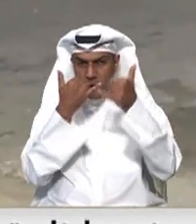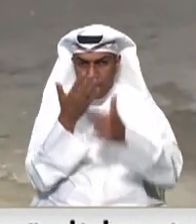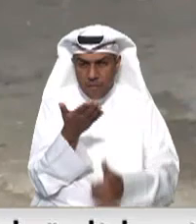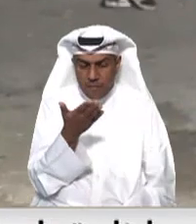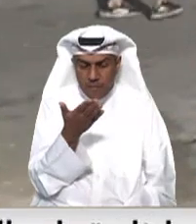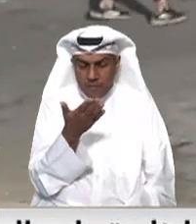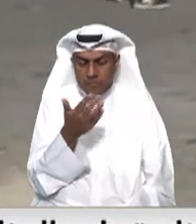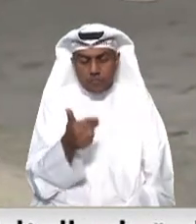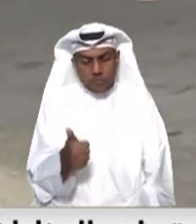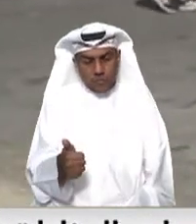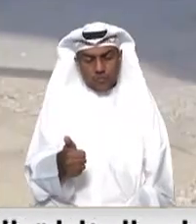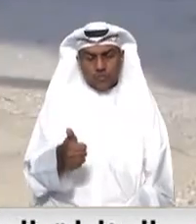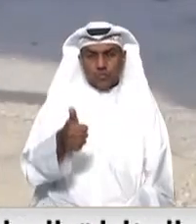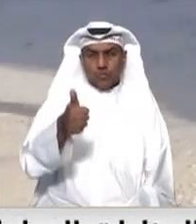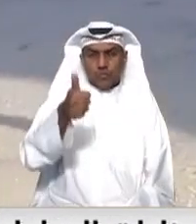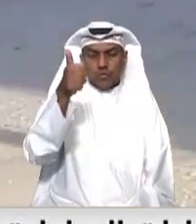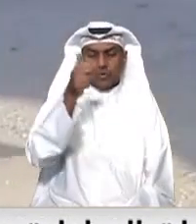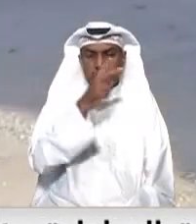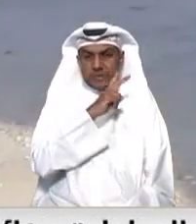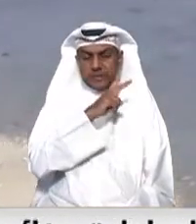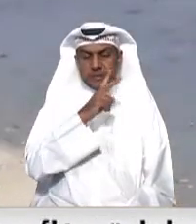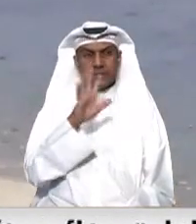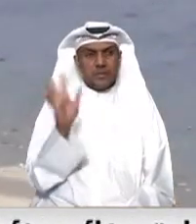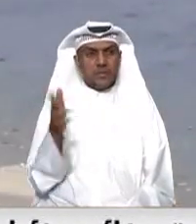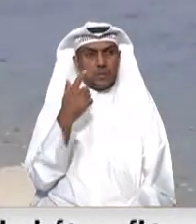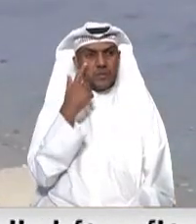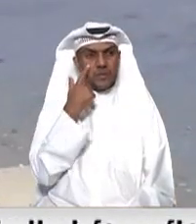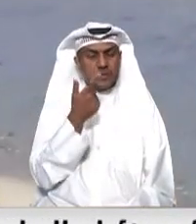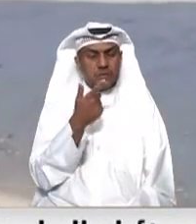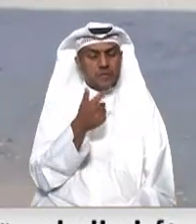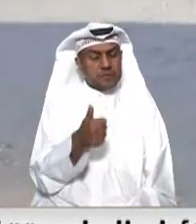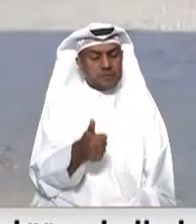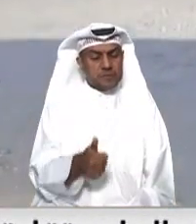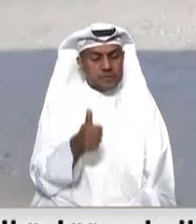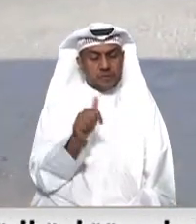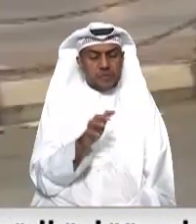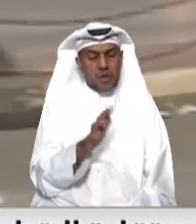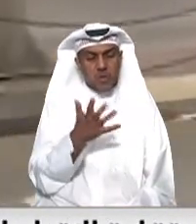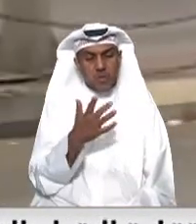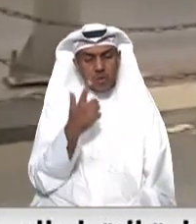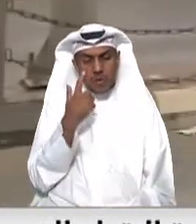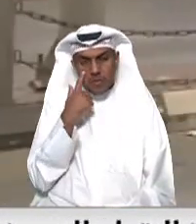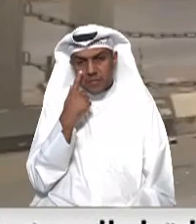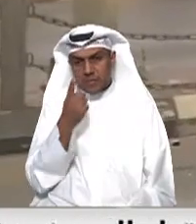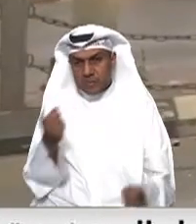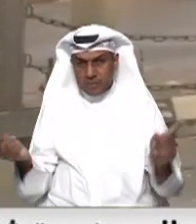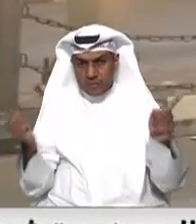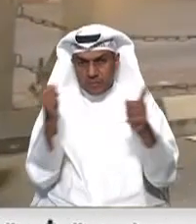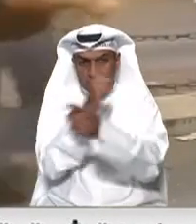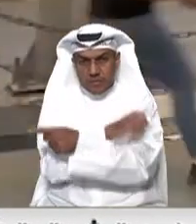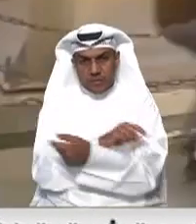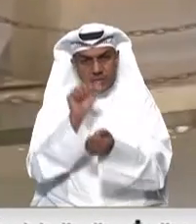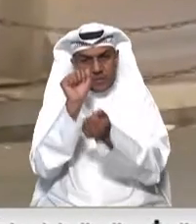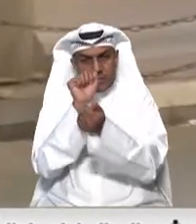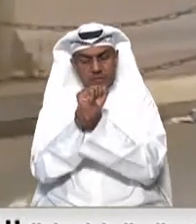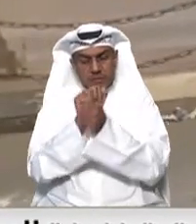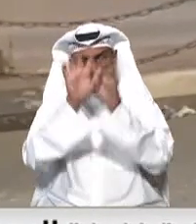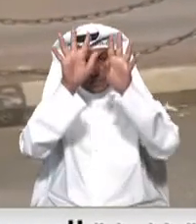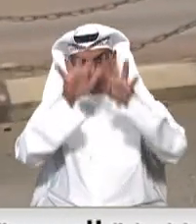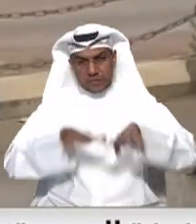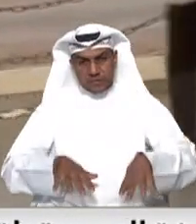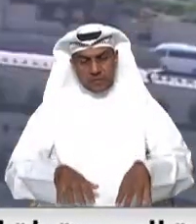هذه التهدئة وتمديدها أو الخوض بصفقة كبيرة تنهي أو تخرج كافة